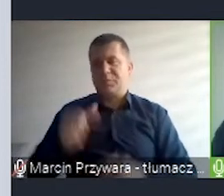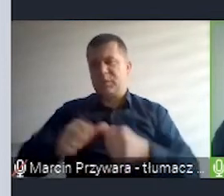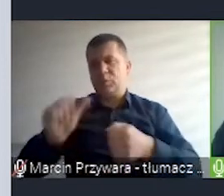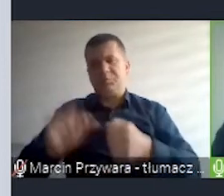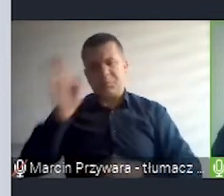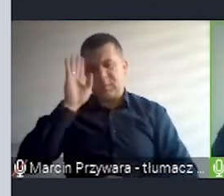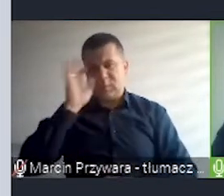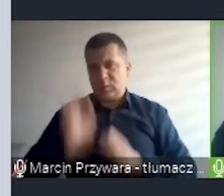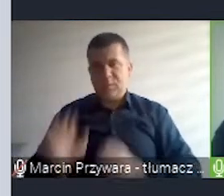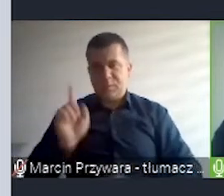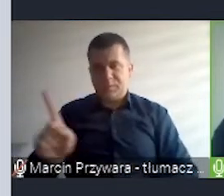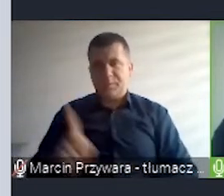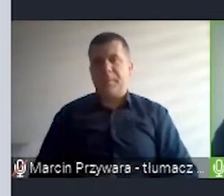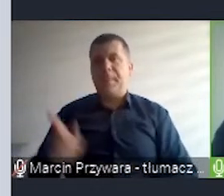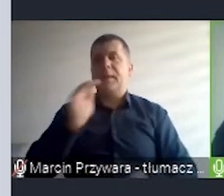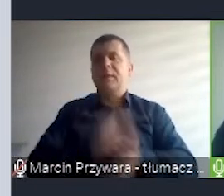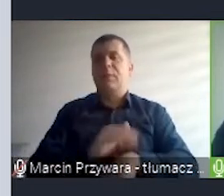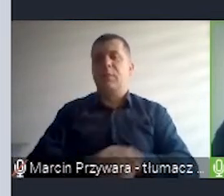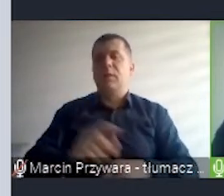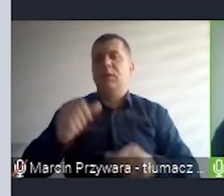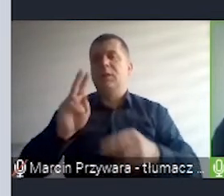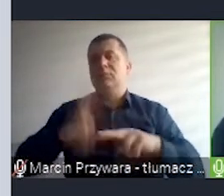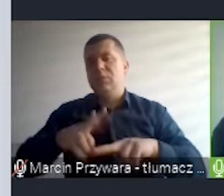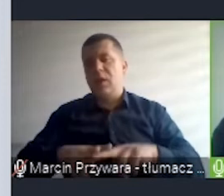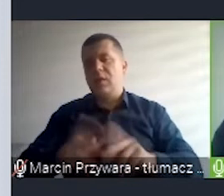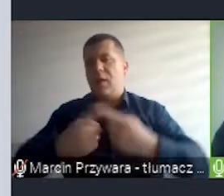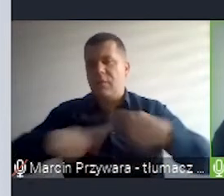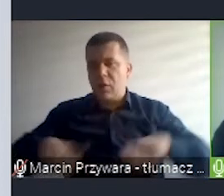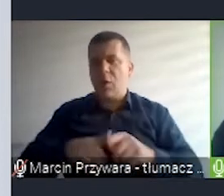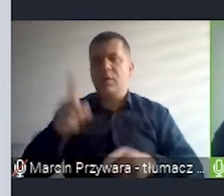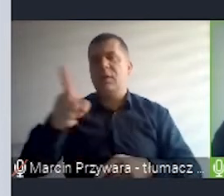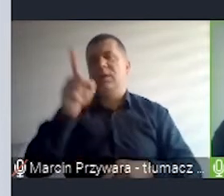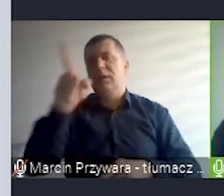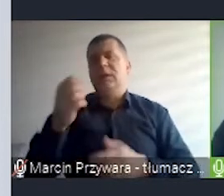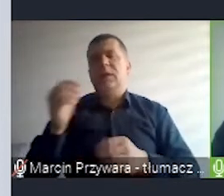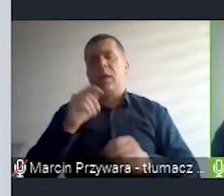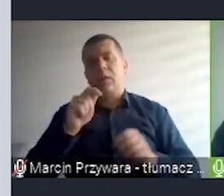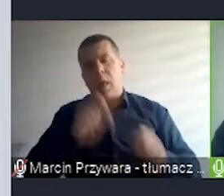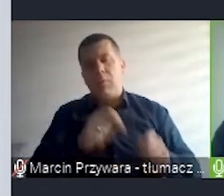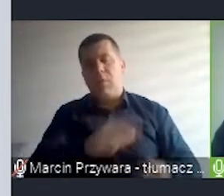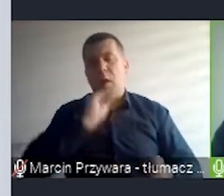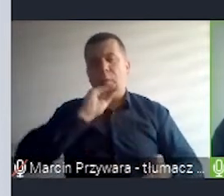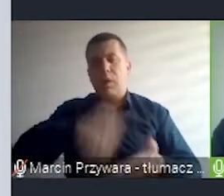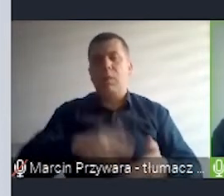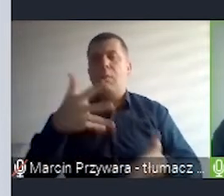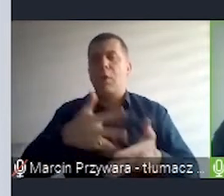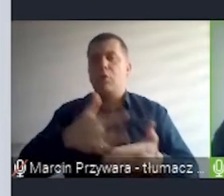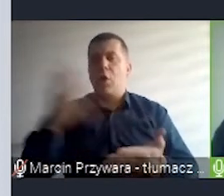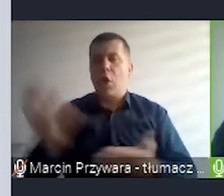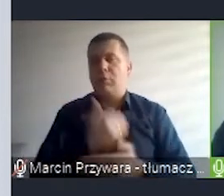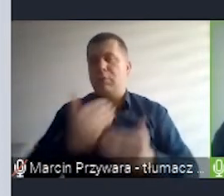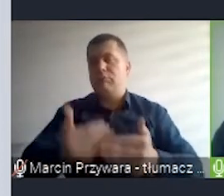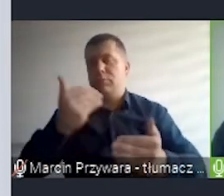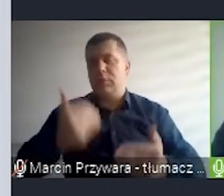nie ma znaczenia. Zamówiły sprzęt i wykonawca namówił je do tego, żeby podpisały protokół odbioru, zanim ten